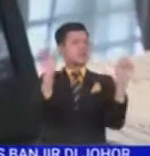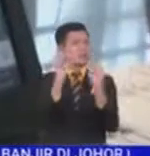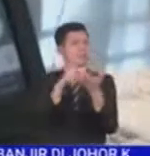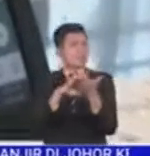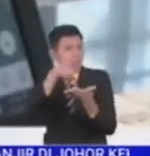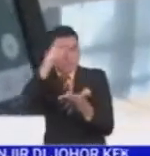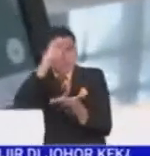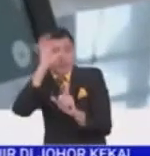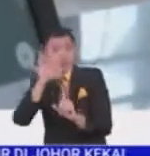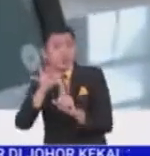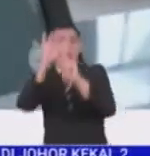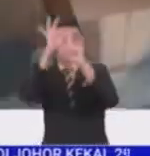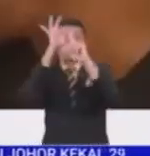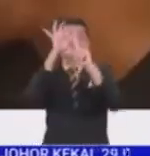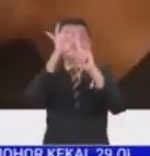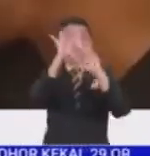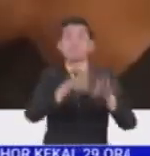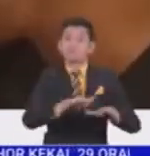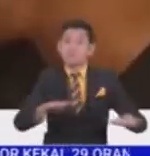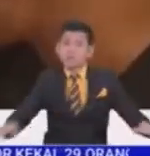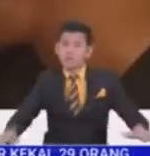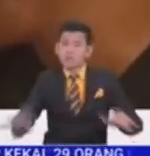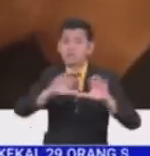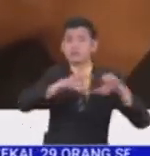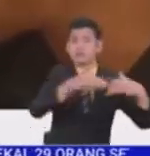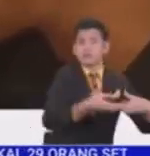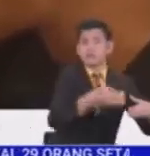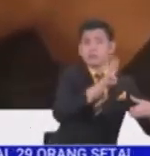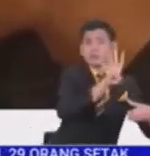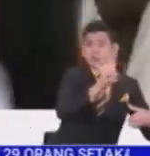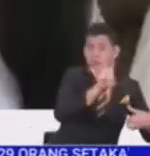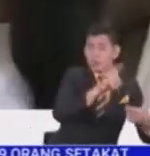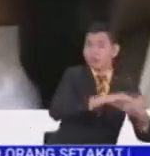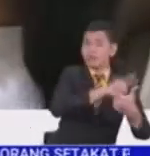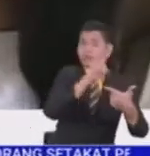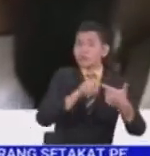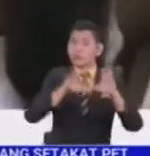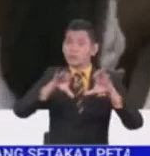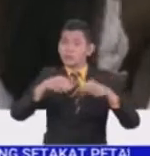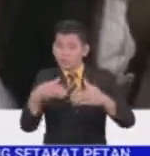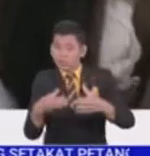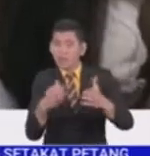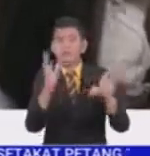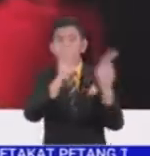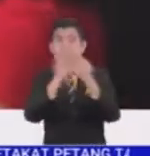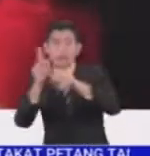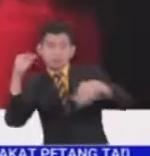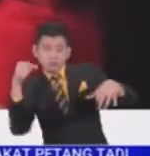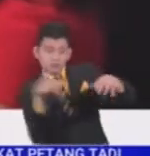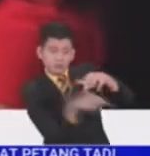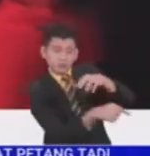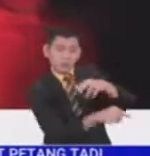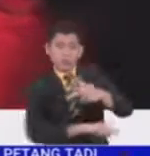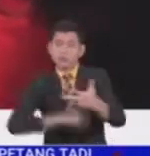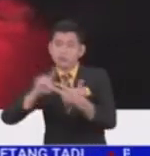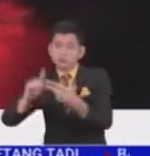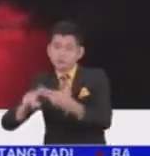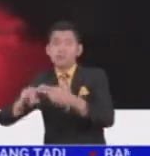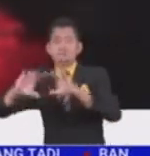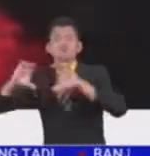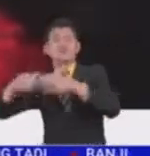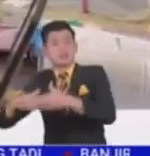pembelajaran, terutamanya anak-anak golongan B40, golongan di pedalaman, juga anak-anak